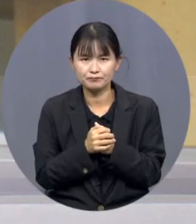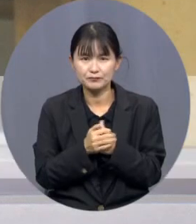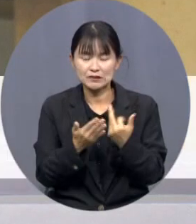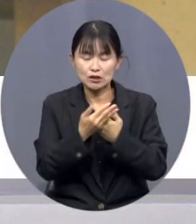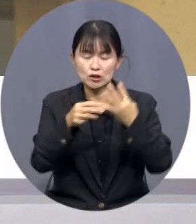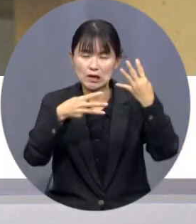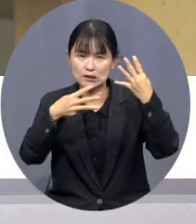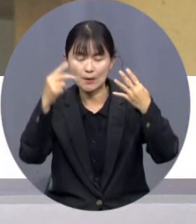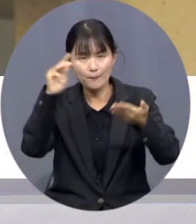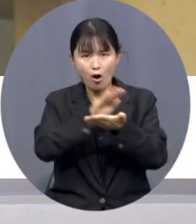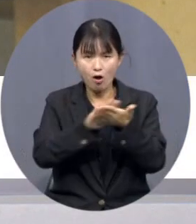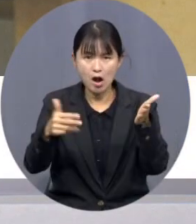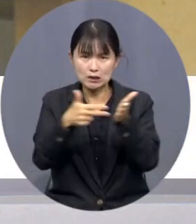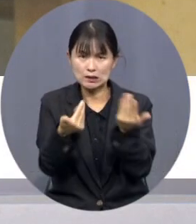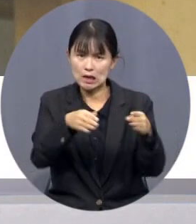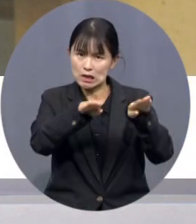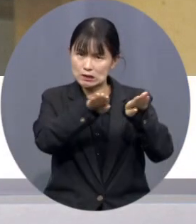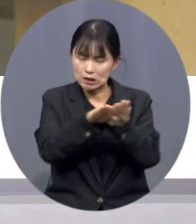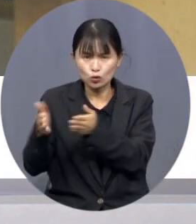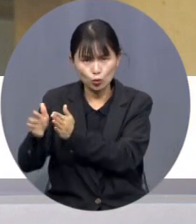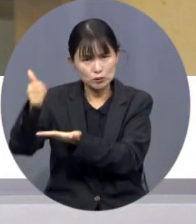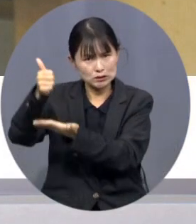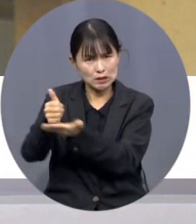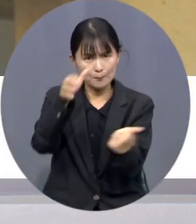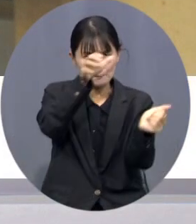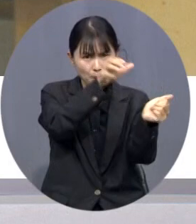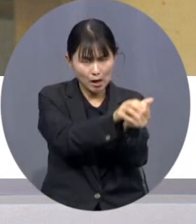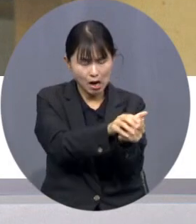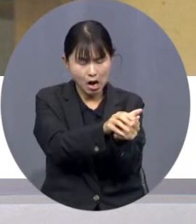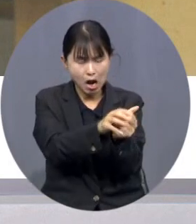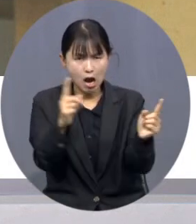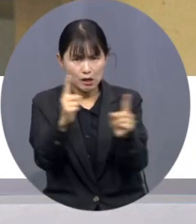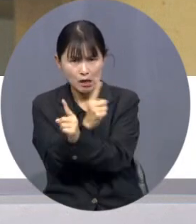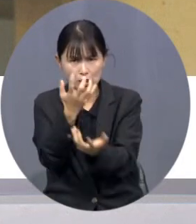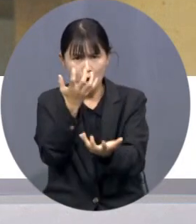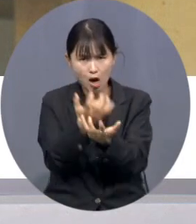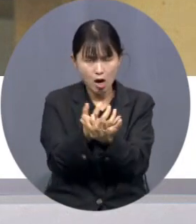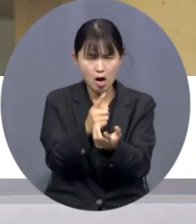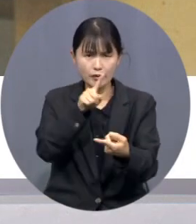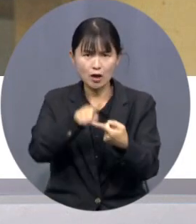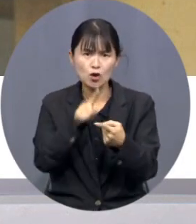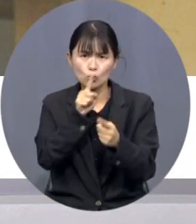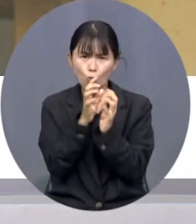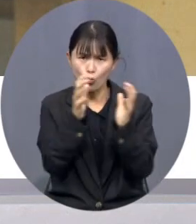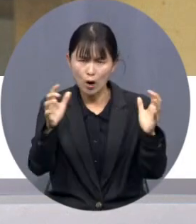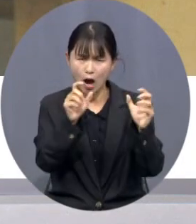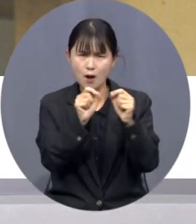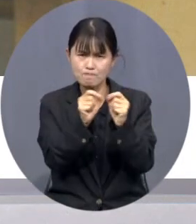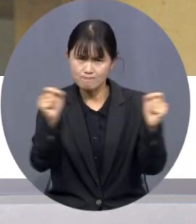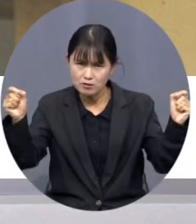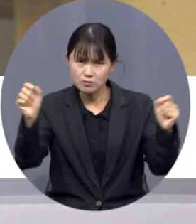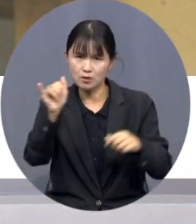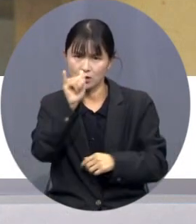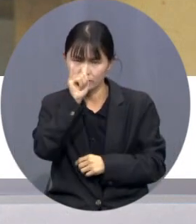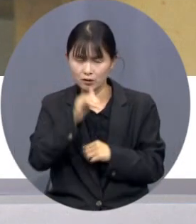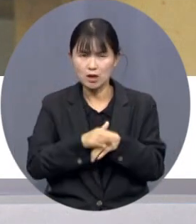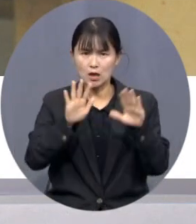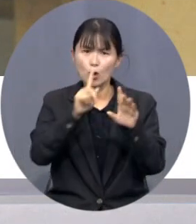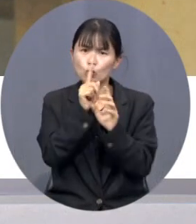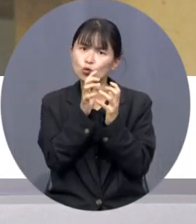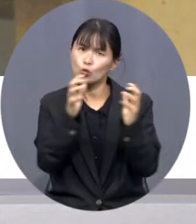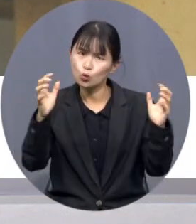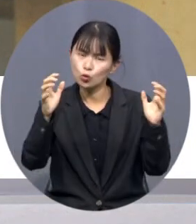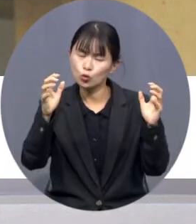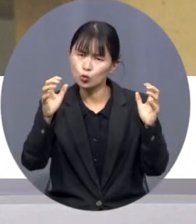제주 4.3 평화재단 이사장을 도지사가 임명하는 조례 개정안을 둘러싼 논란이 장기화되고 있는데요. 이번